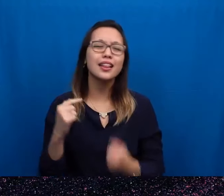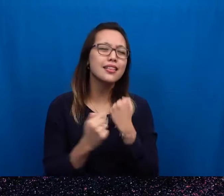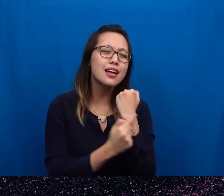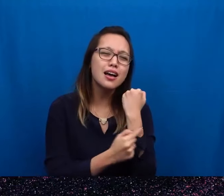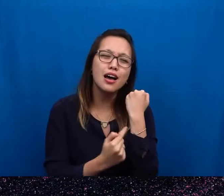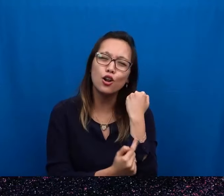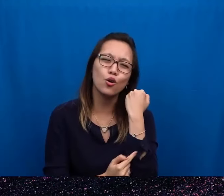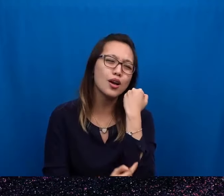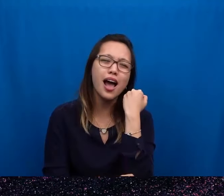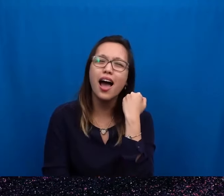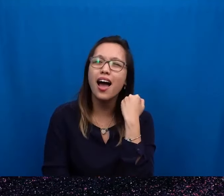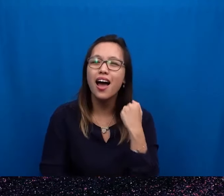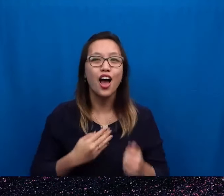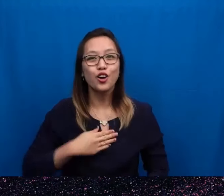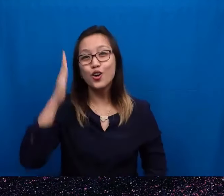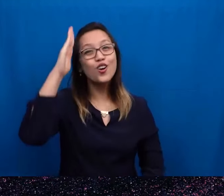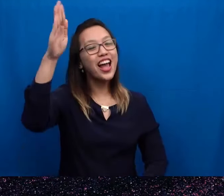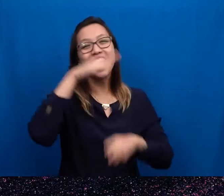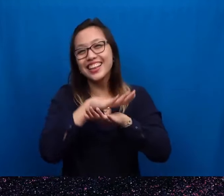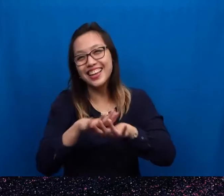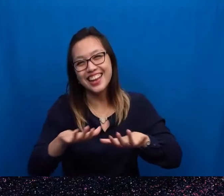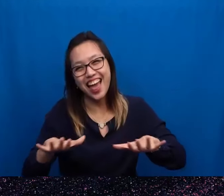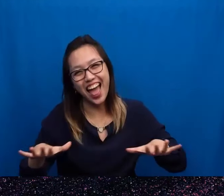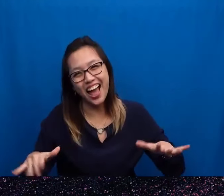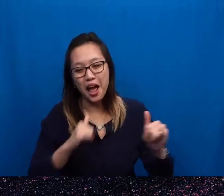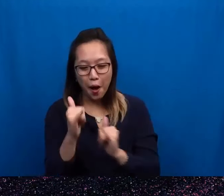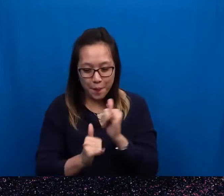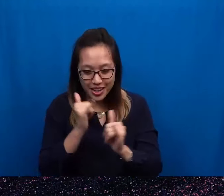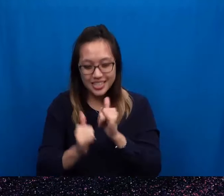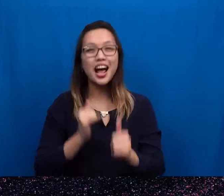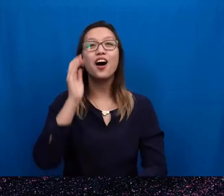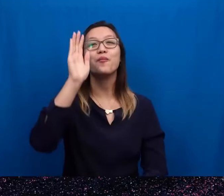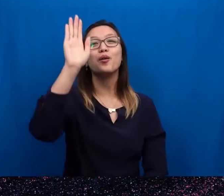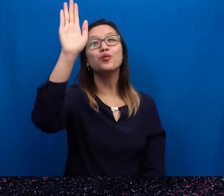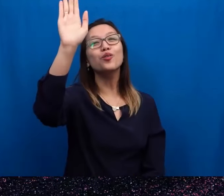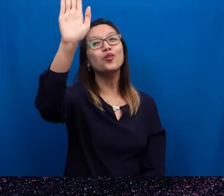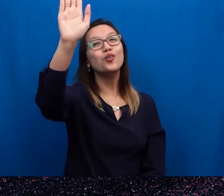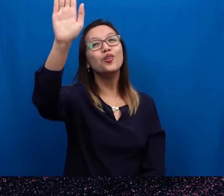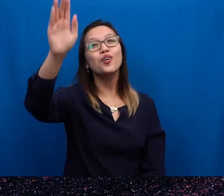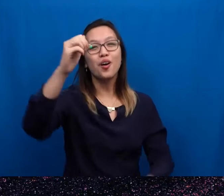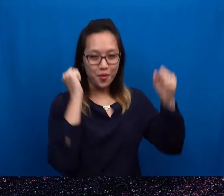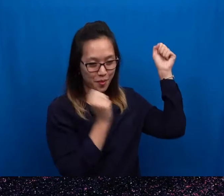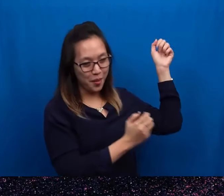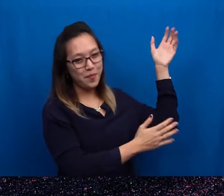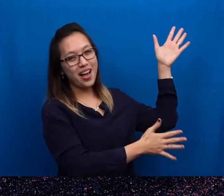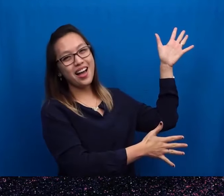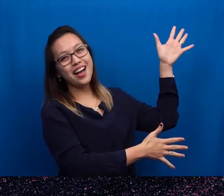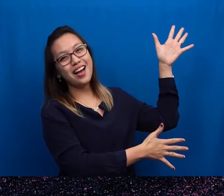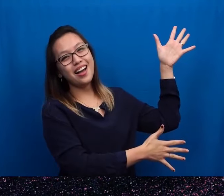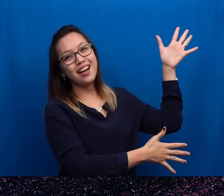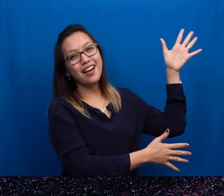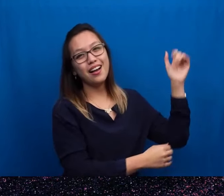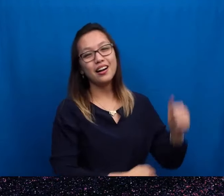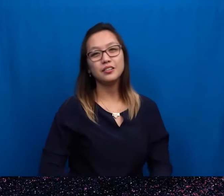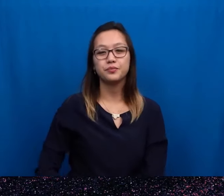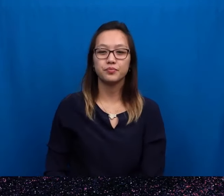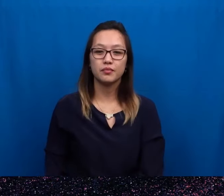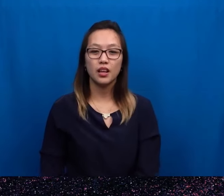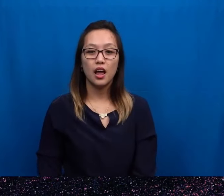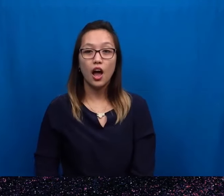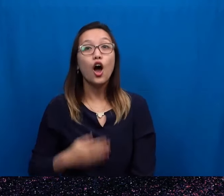menyembuhkan yang terluka. Ku kan tenang bersama-Mu, Bapa. Ku